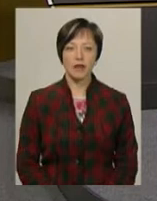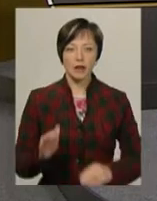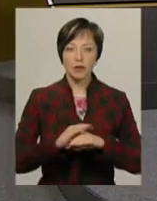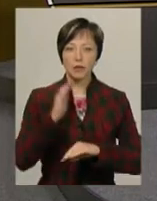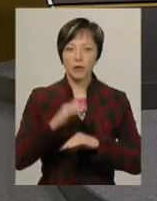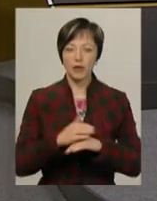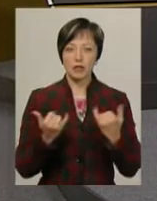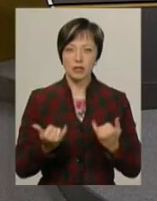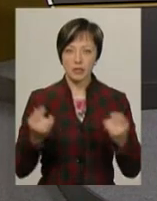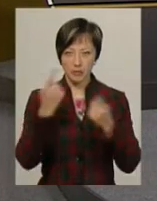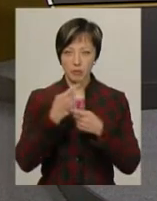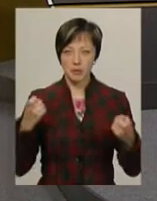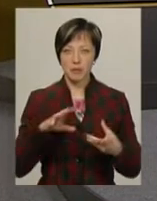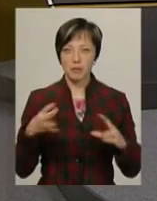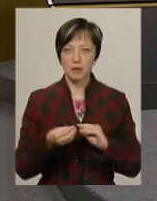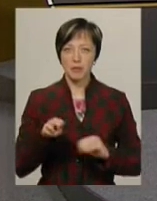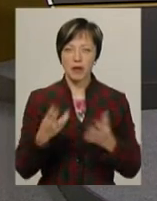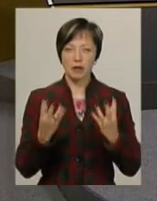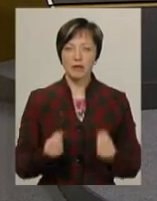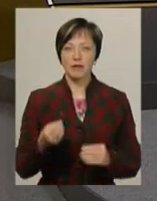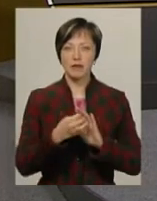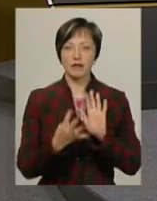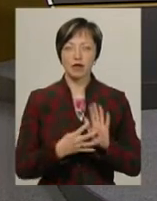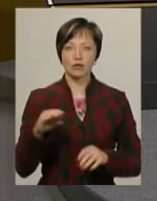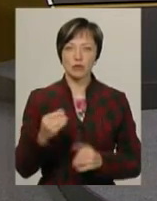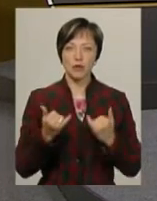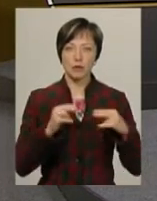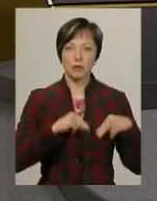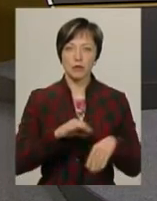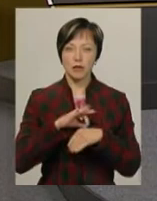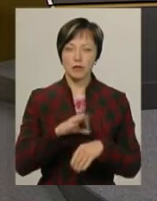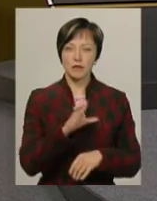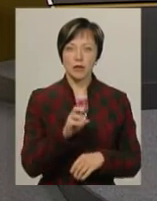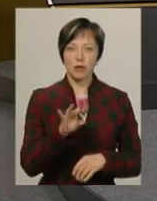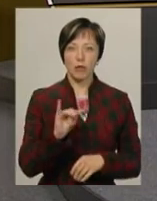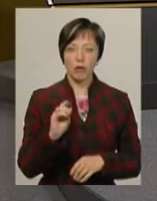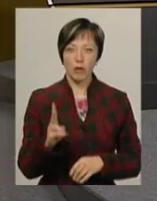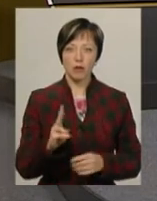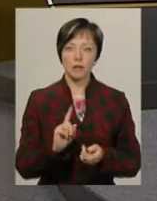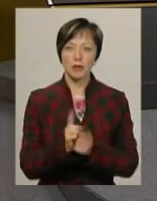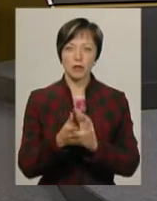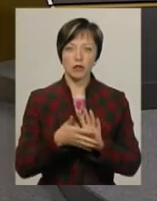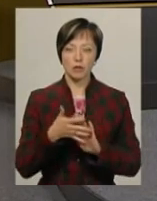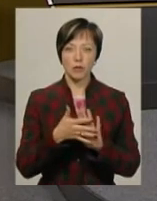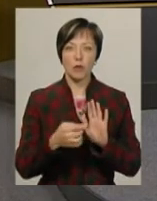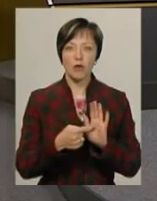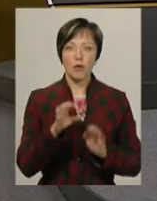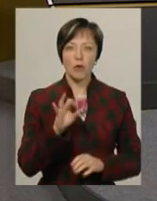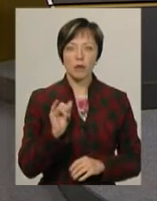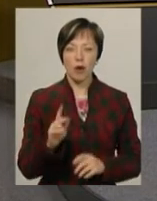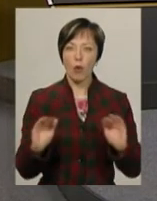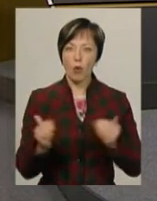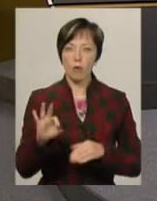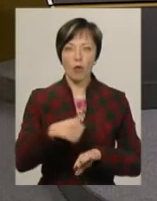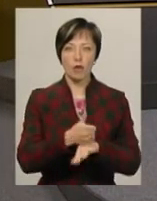Доброго вечора. На часі інформаційний підсумок п'ятниці, 19 жовтня. Для вас працюють ведуча Світлана Поробок, диктор жестової мови Ольга Рибак.